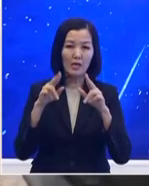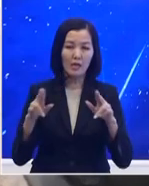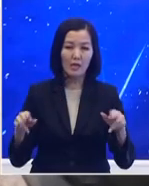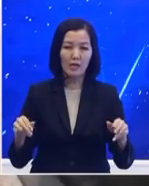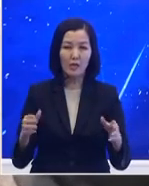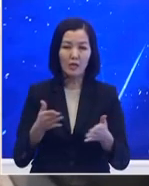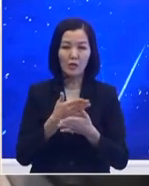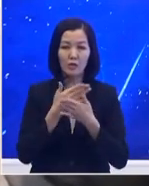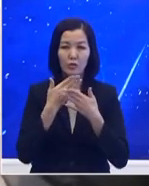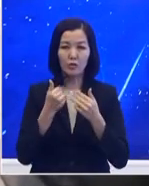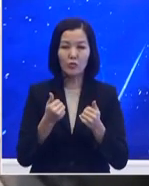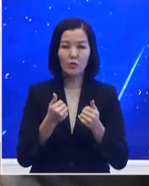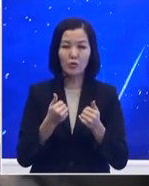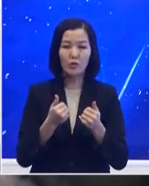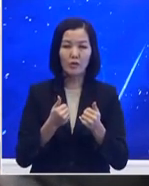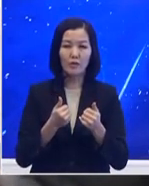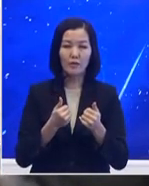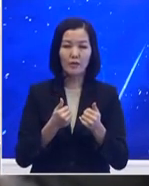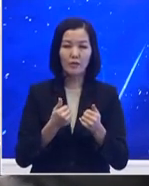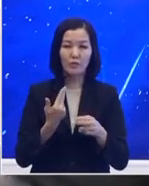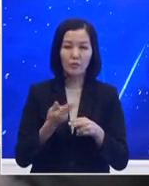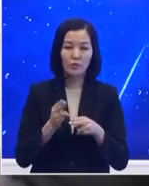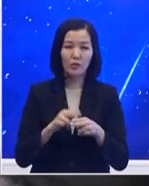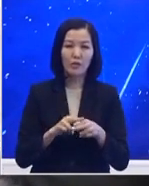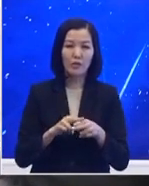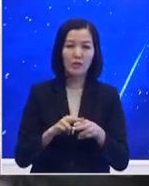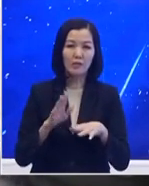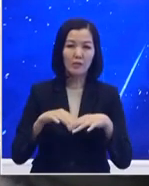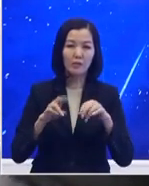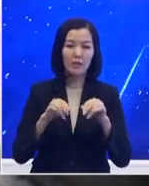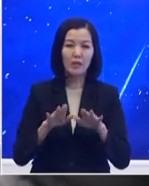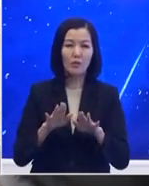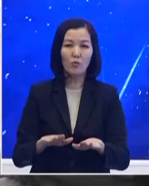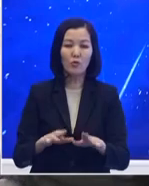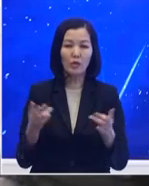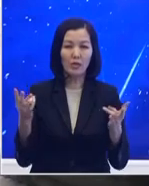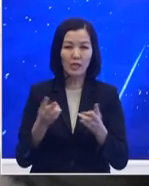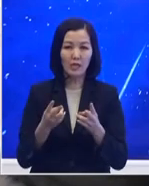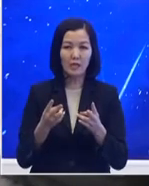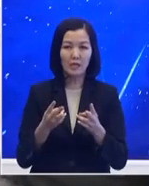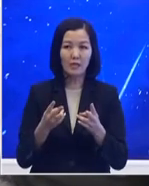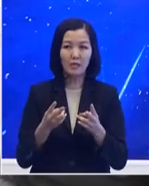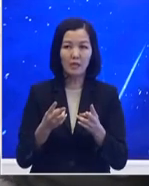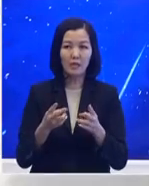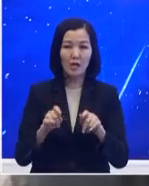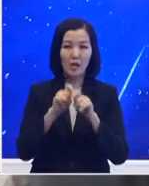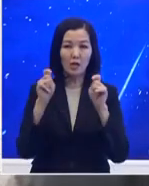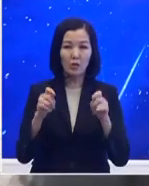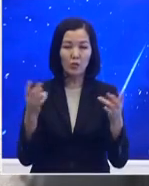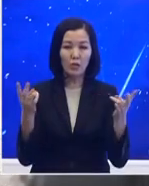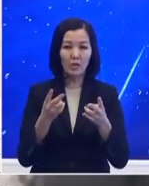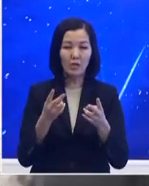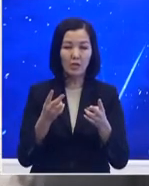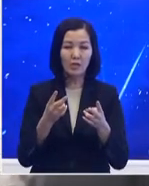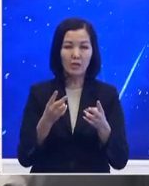керекті жаңағы жүгіретін, шаңғымен жүгіретін жерлер, трамплин дейміз, секіретін жерлер, оның бәрі ашылу керек.